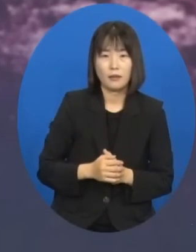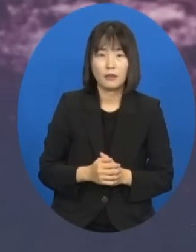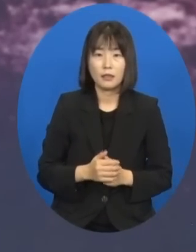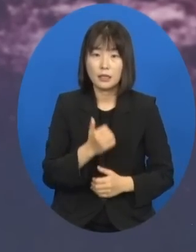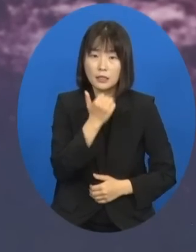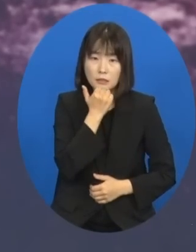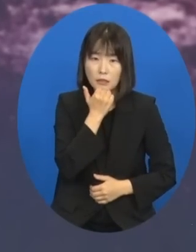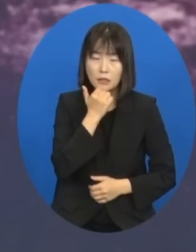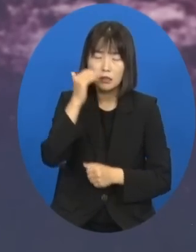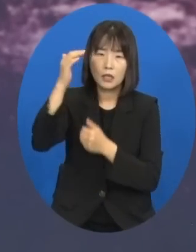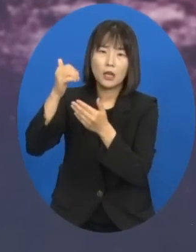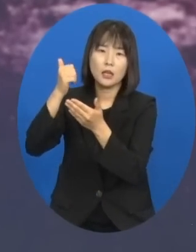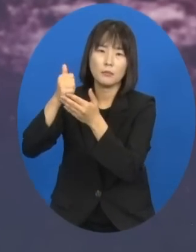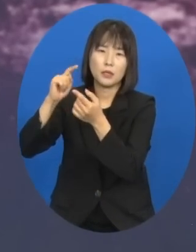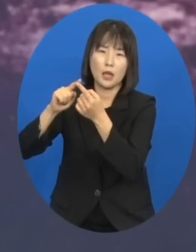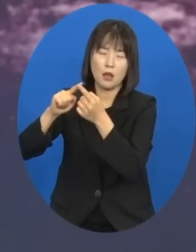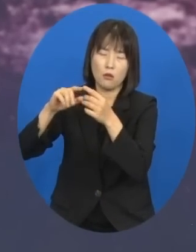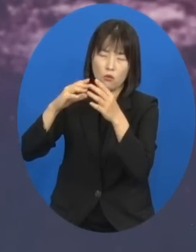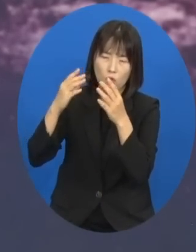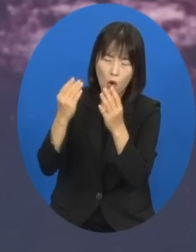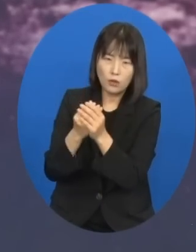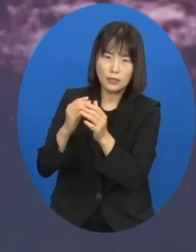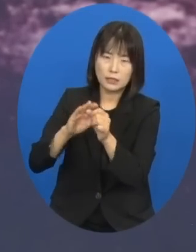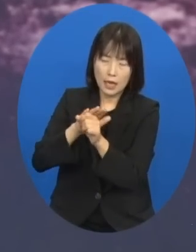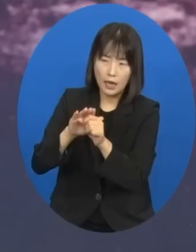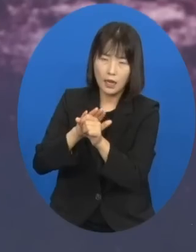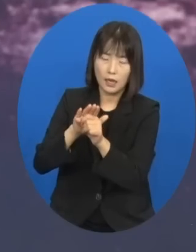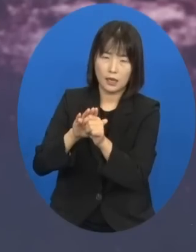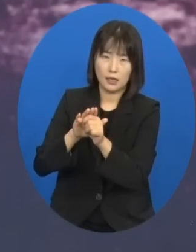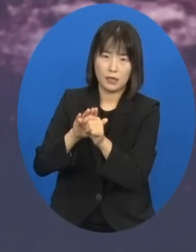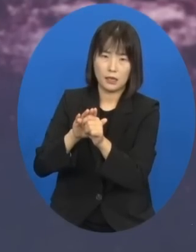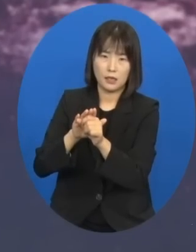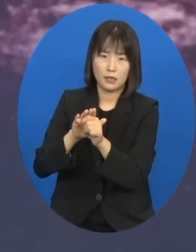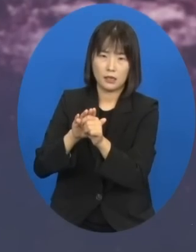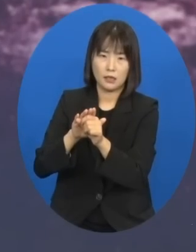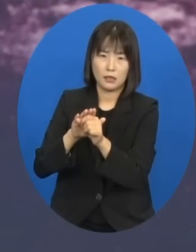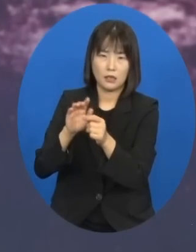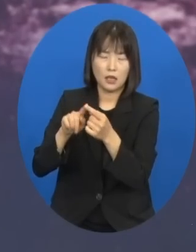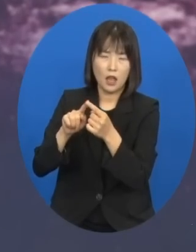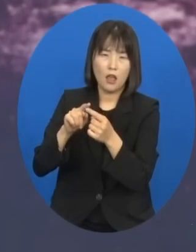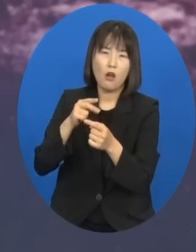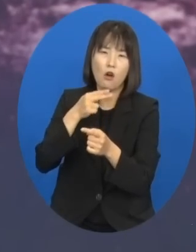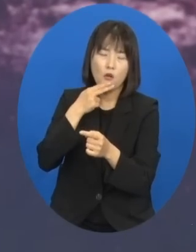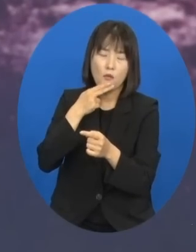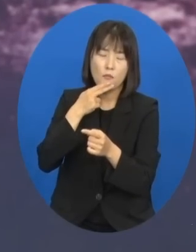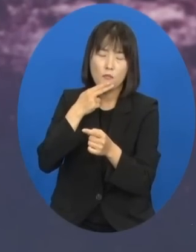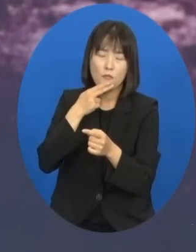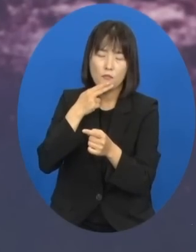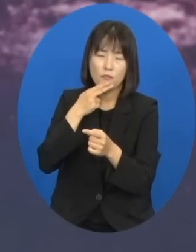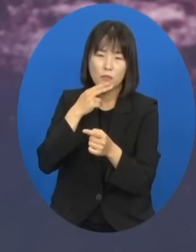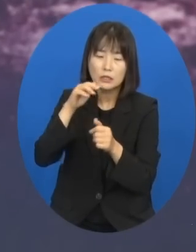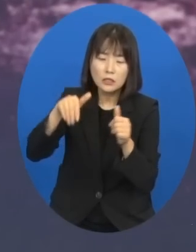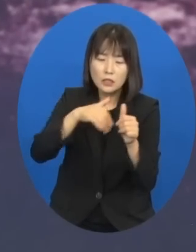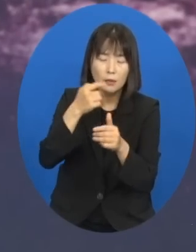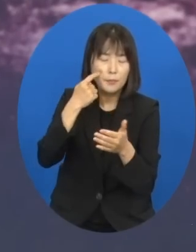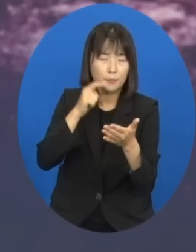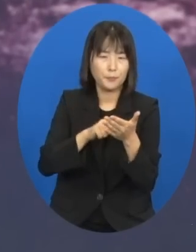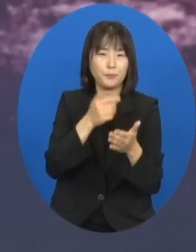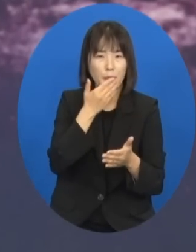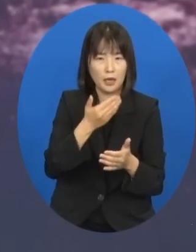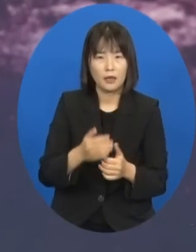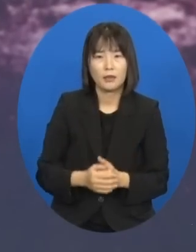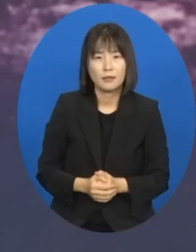대한 온전한 신뢰와 사랑이 없다는 것을 여러분 발견하게 됩니다. 그런데 이것이 바로 우리의 모습일 수 있어요. 이것이 쉬운 문제가